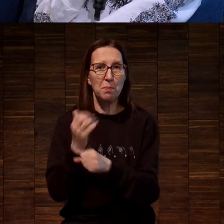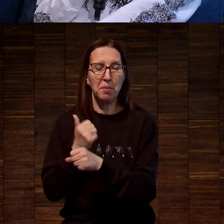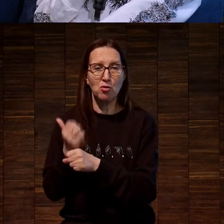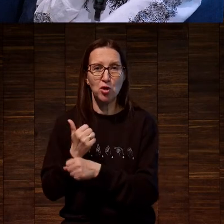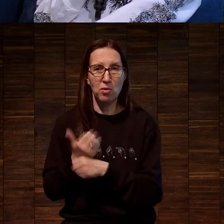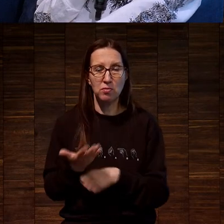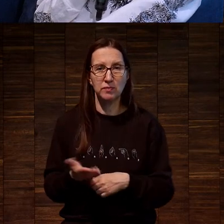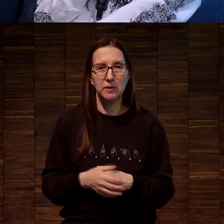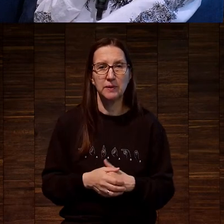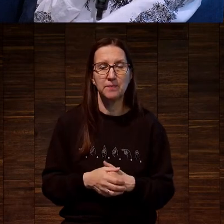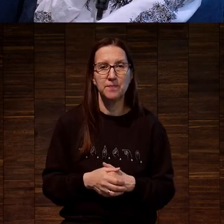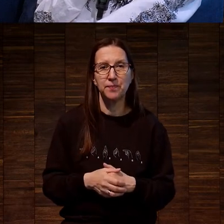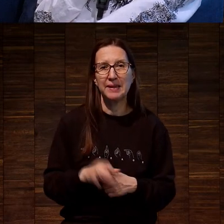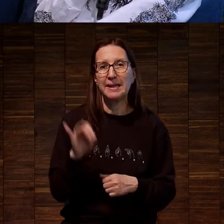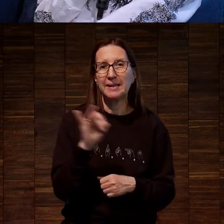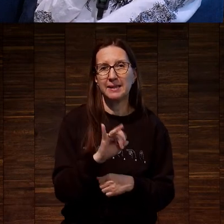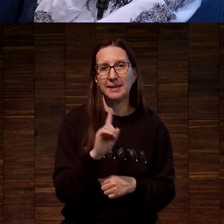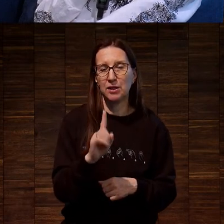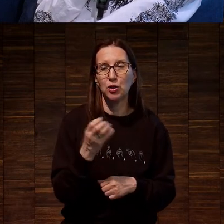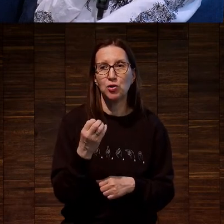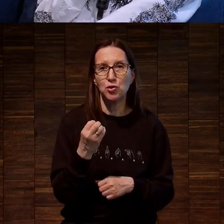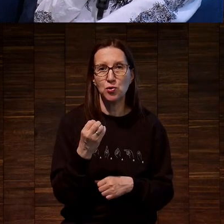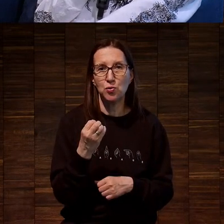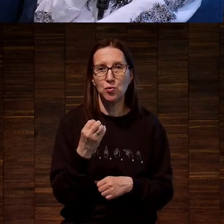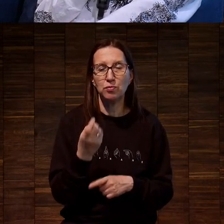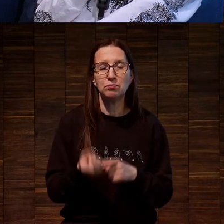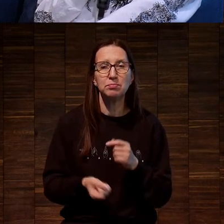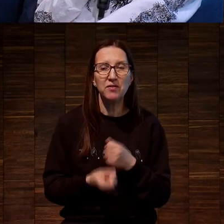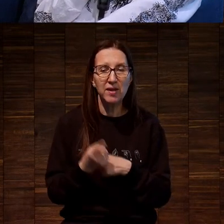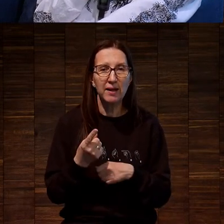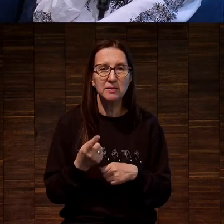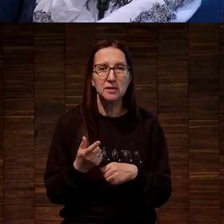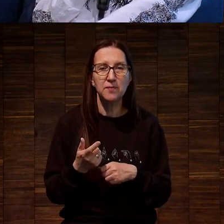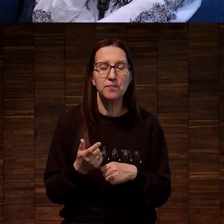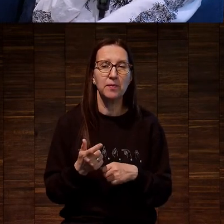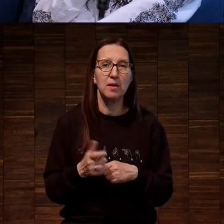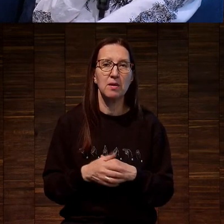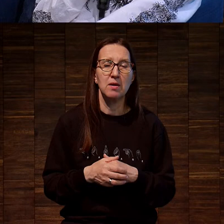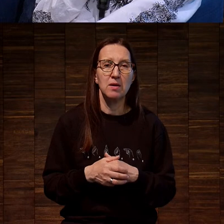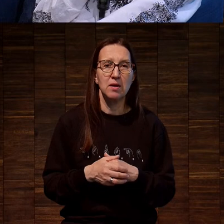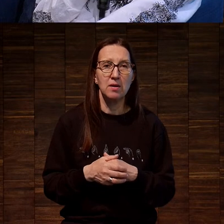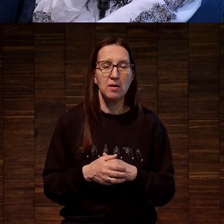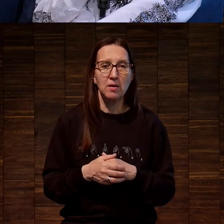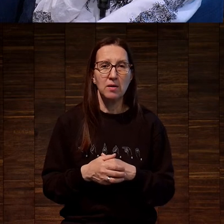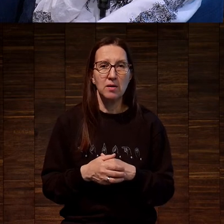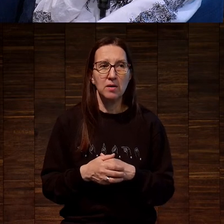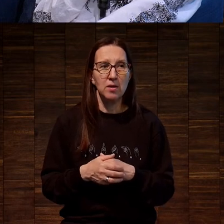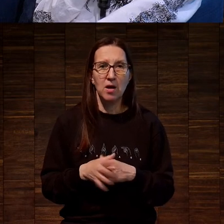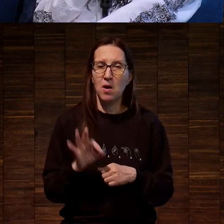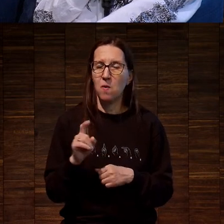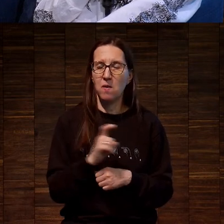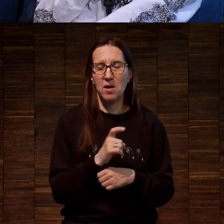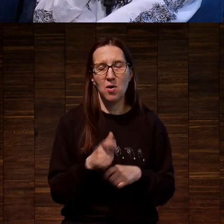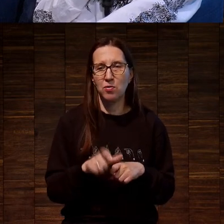Вот, из последней появляется новый зритель. Ох.